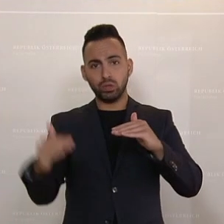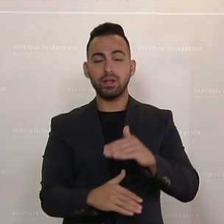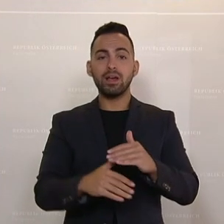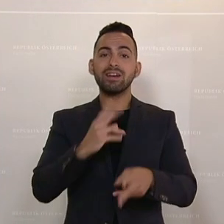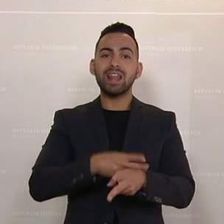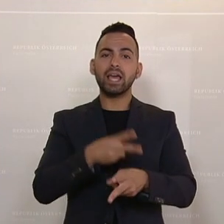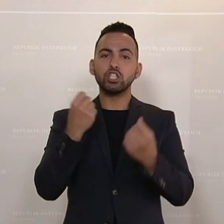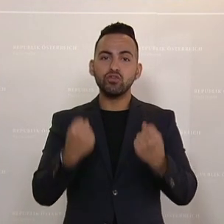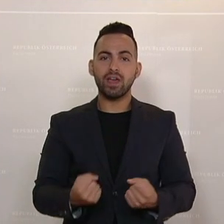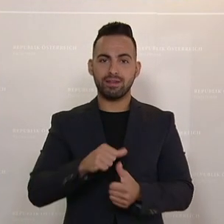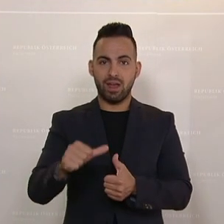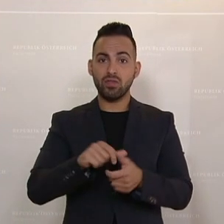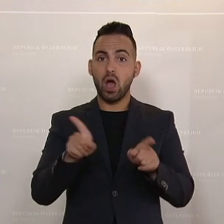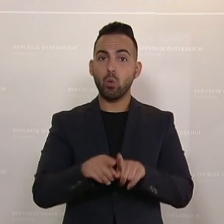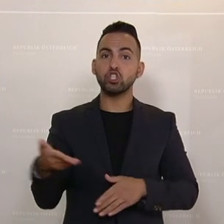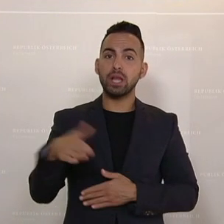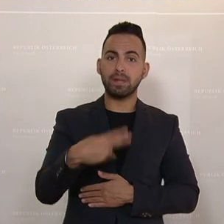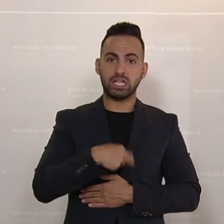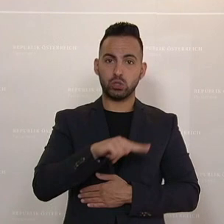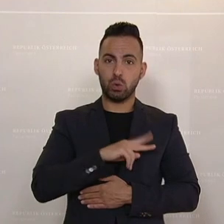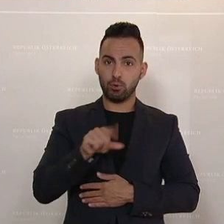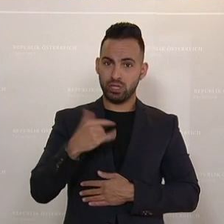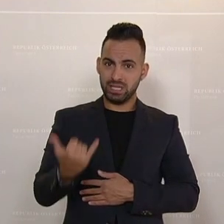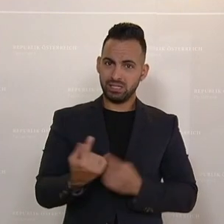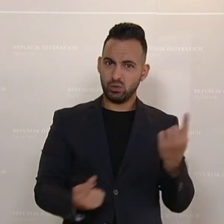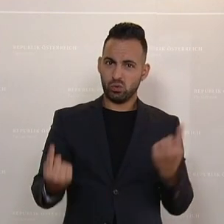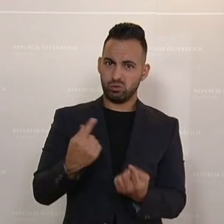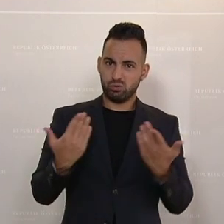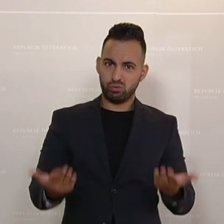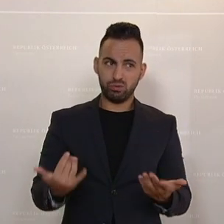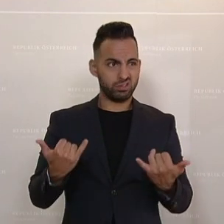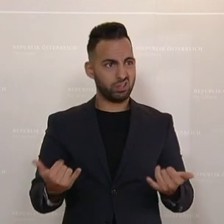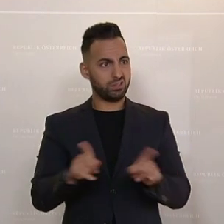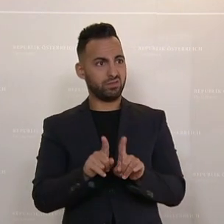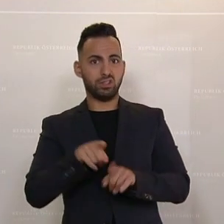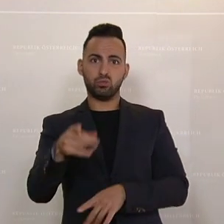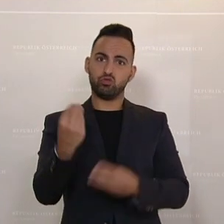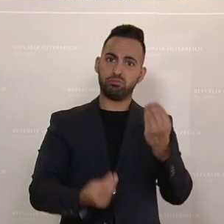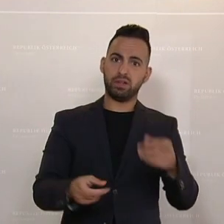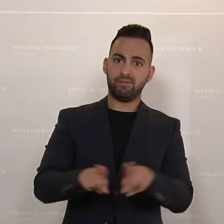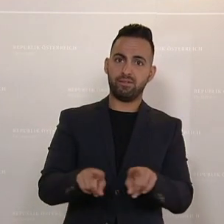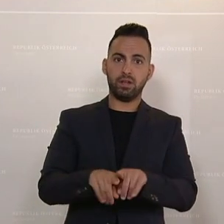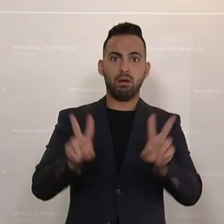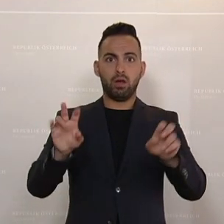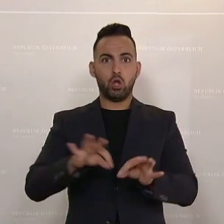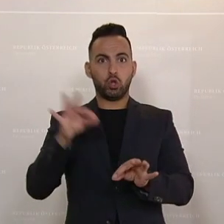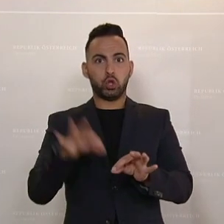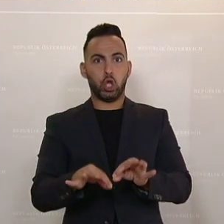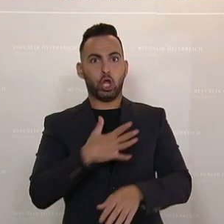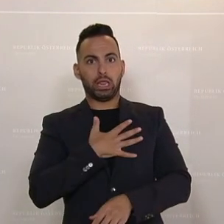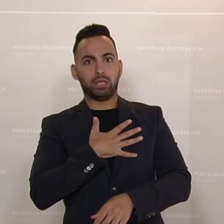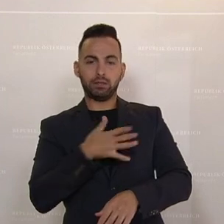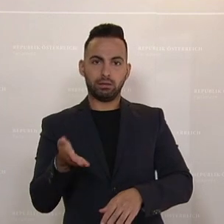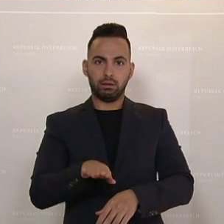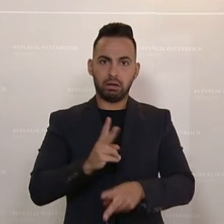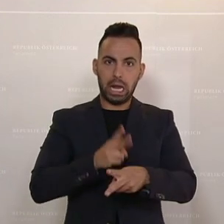Erkrankungsschwere und auch das Sterblichkeitsrisiko anbelangt. Und in dieser Situation noch immer so zu tun, als ob wir vor einer tödlichen